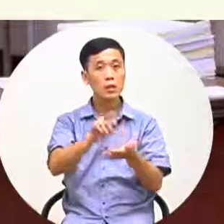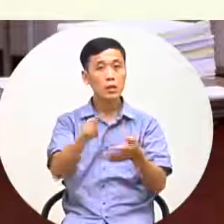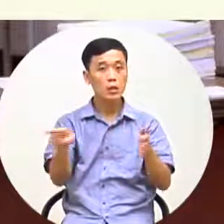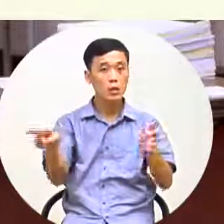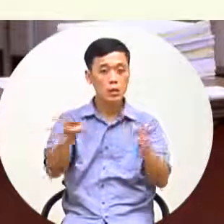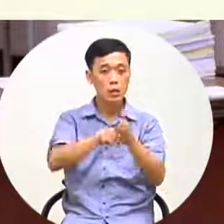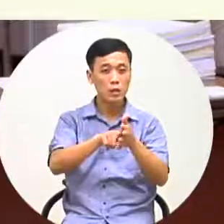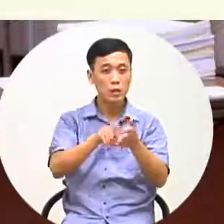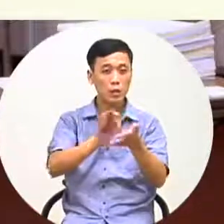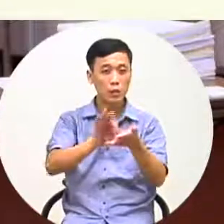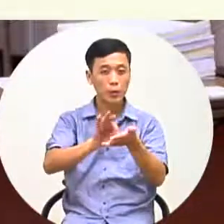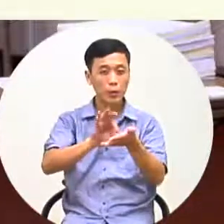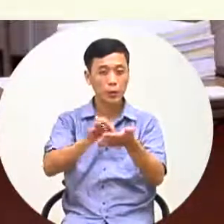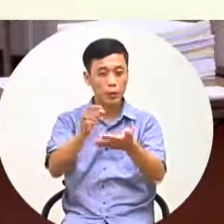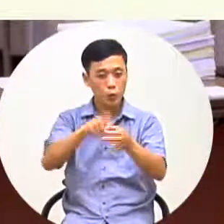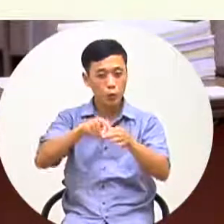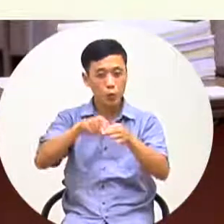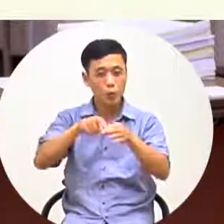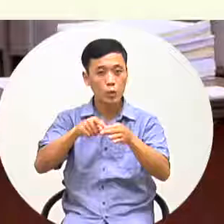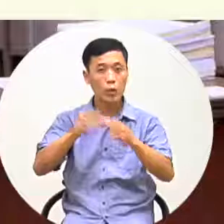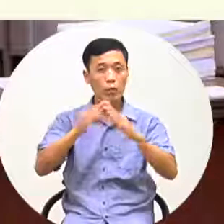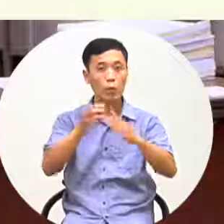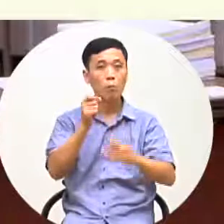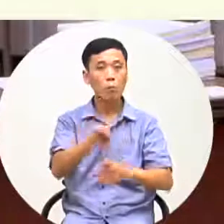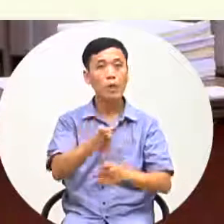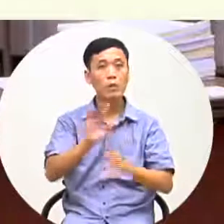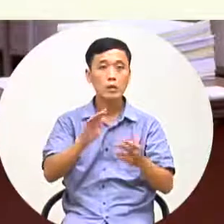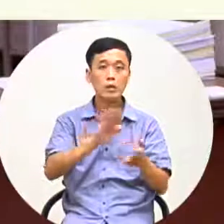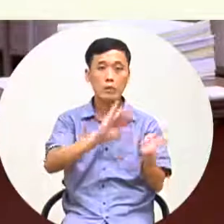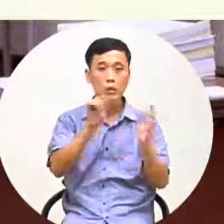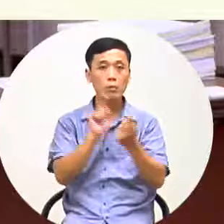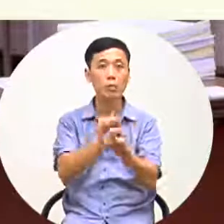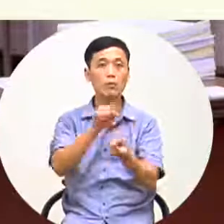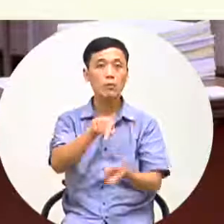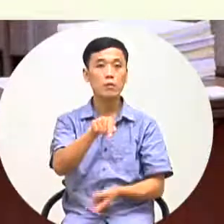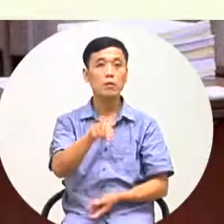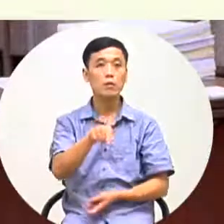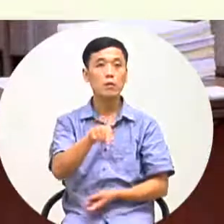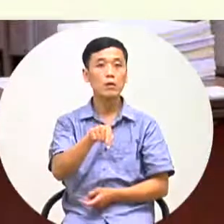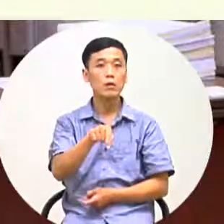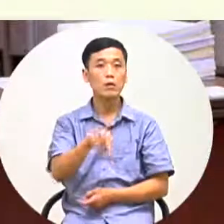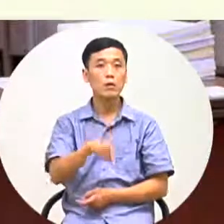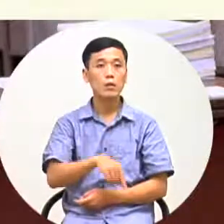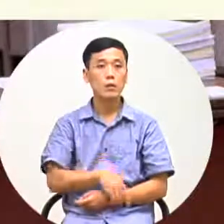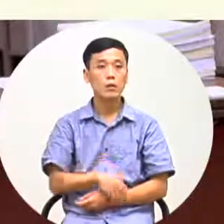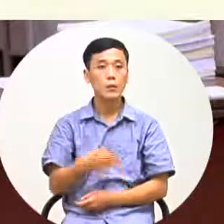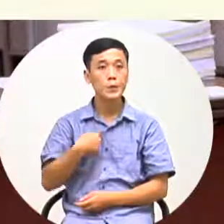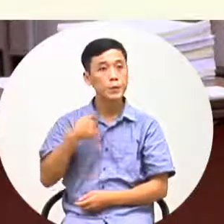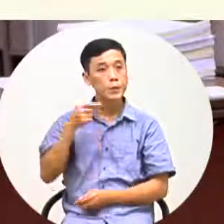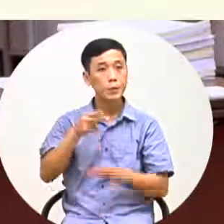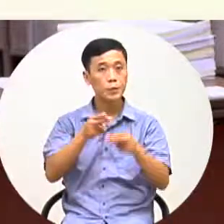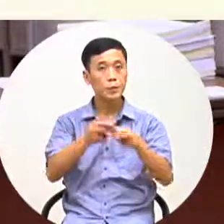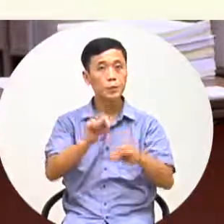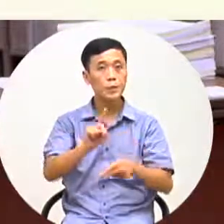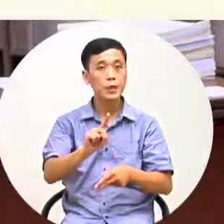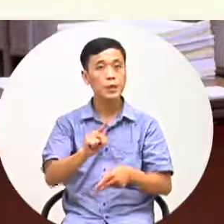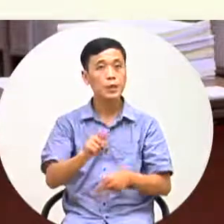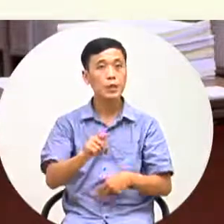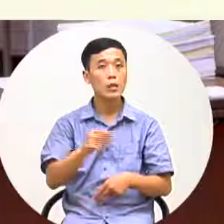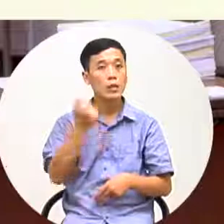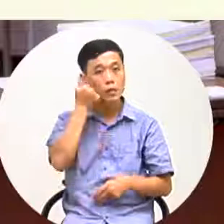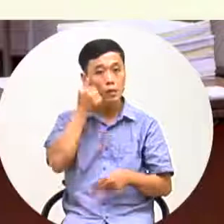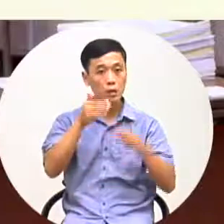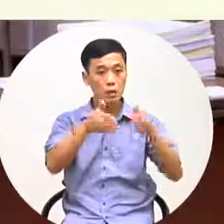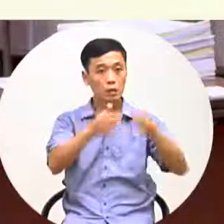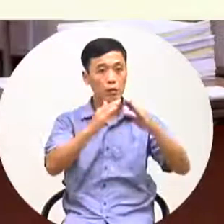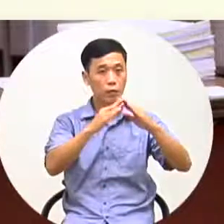呢，都做出入受限制。我相信，啥物人去买到这个厝对不对？吼，拢会站